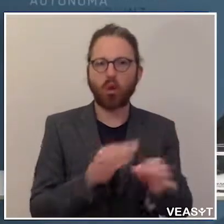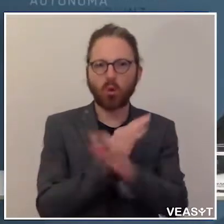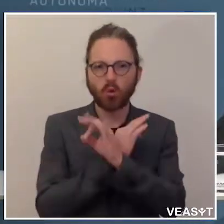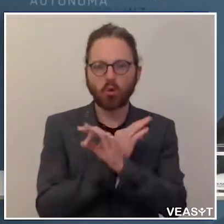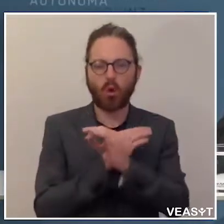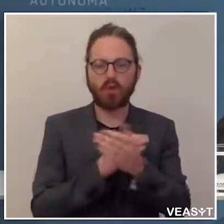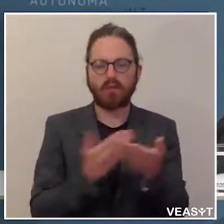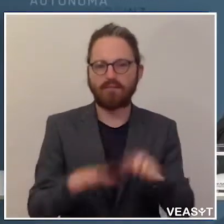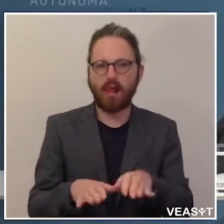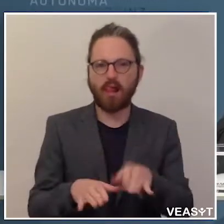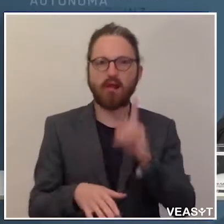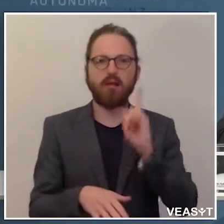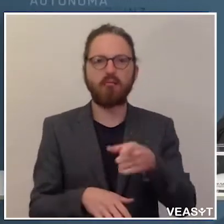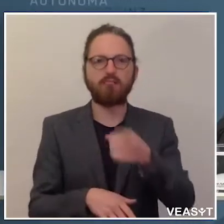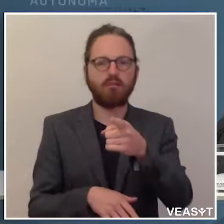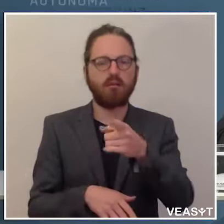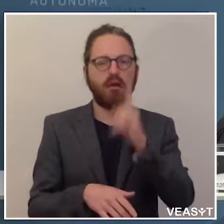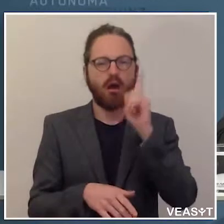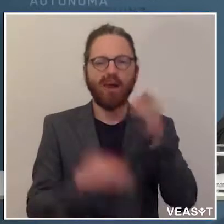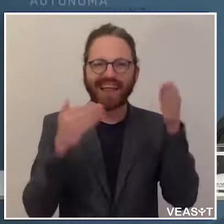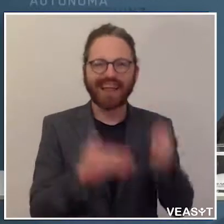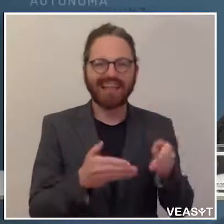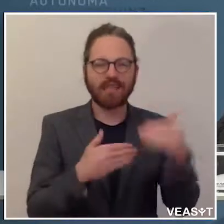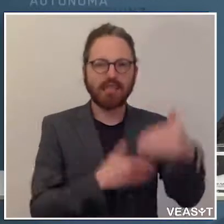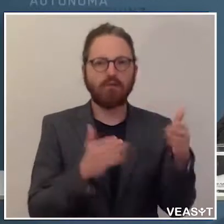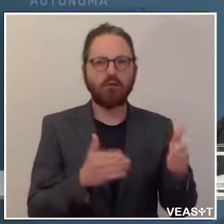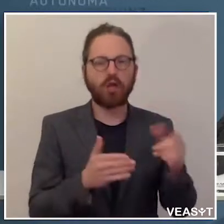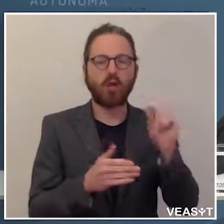liggett la stazione